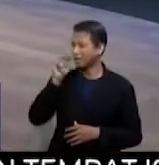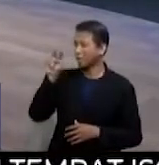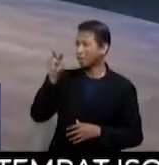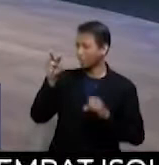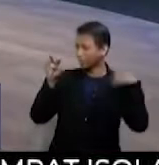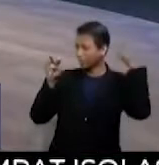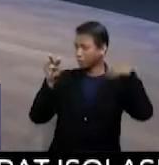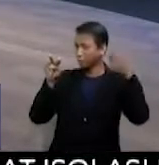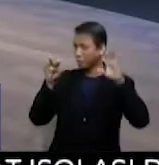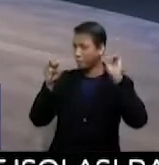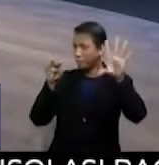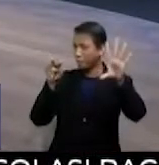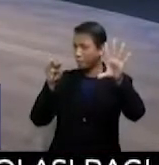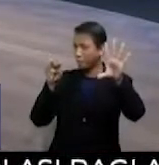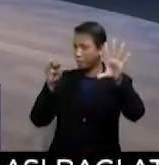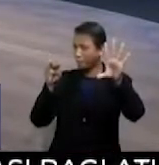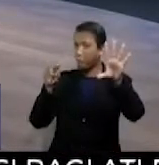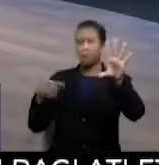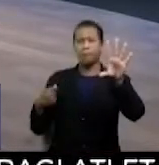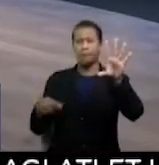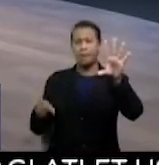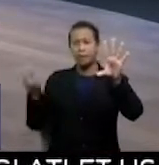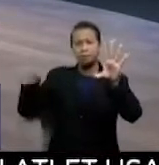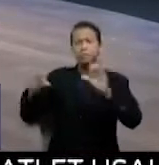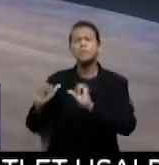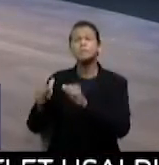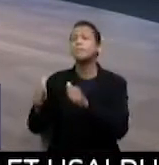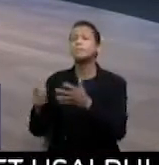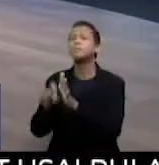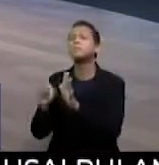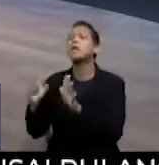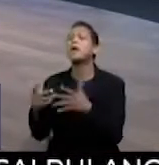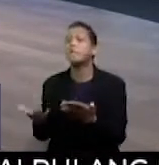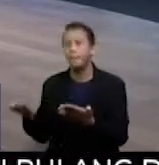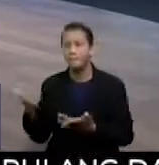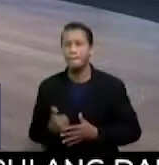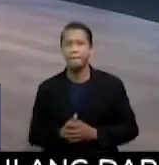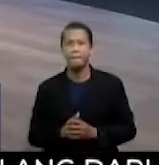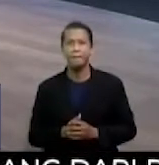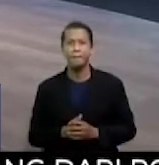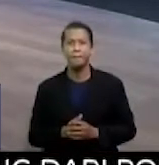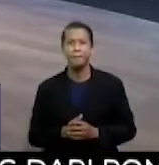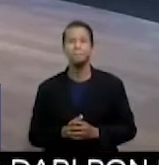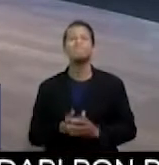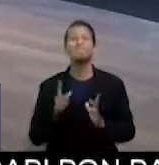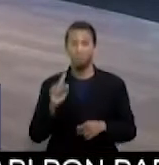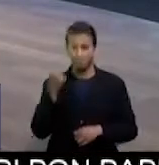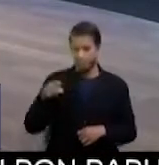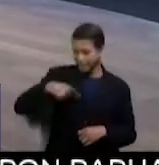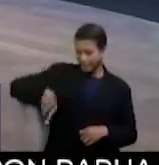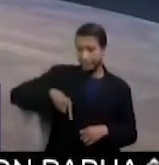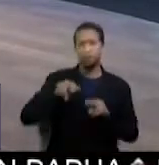saja yang telah disiapkan untuk mendukung agar bisa kembali orang-orang atau para pecinta film untuk kembali mengunjungi bioskop